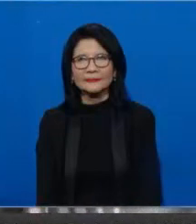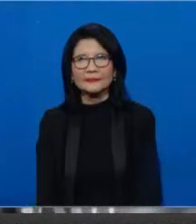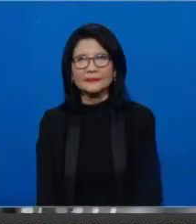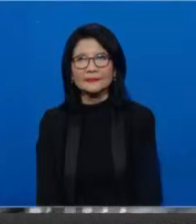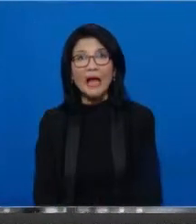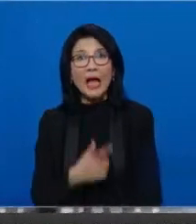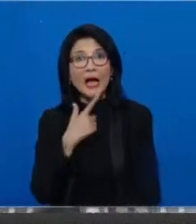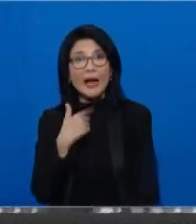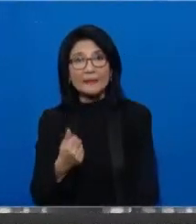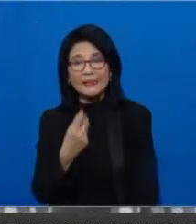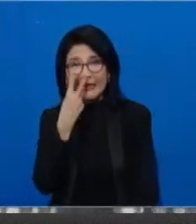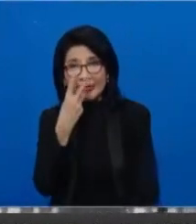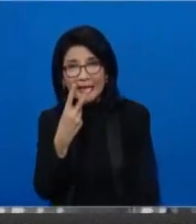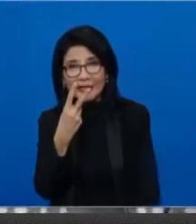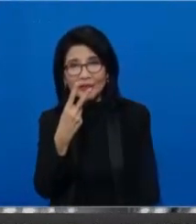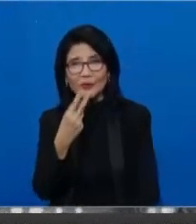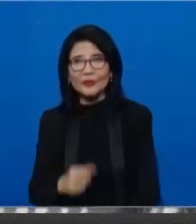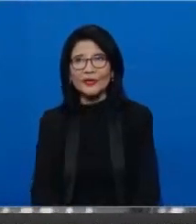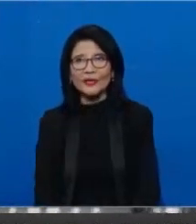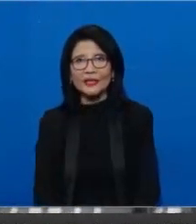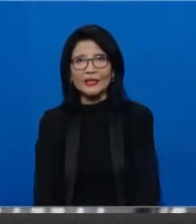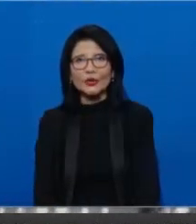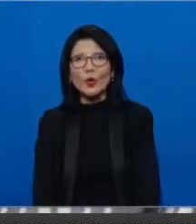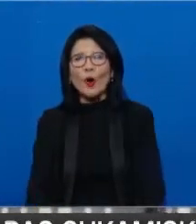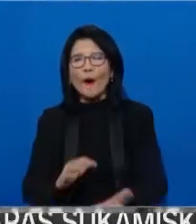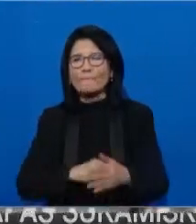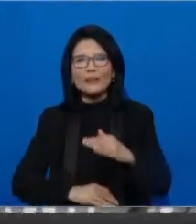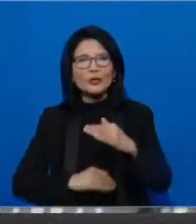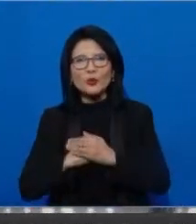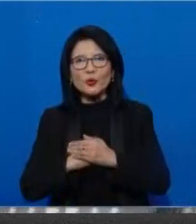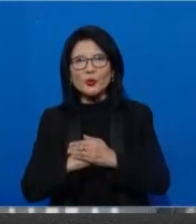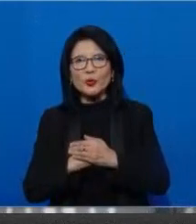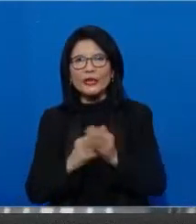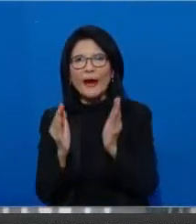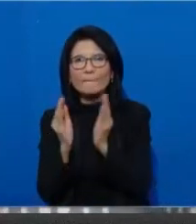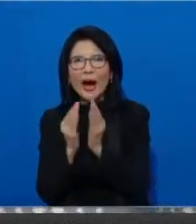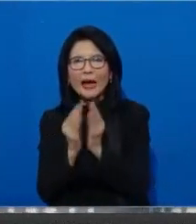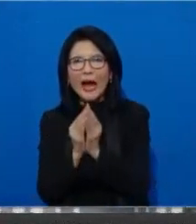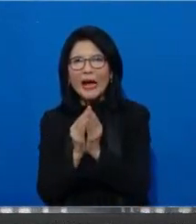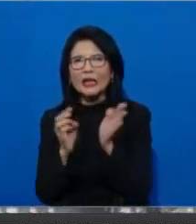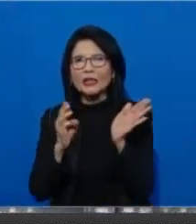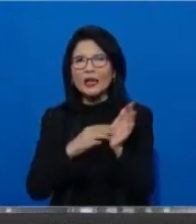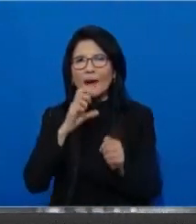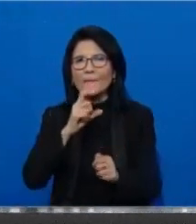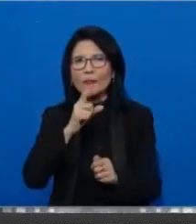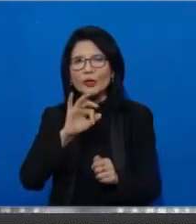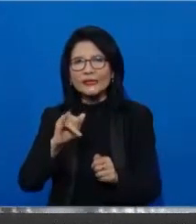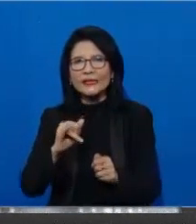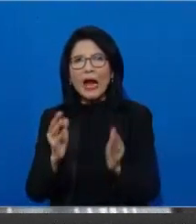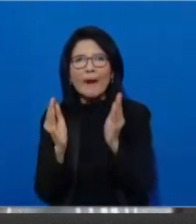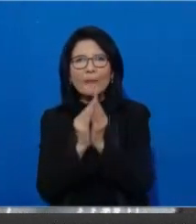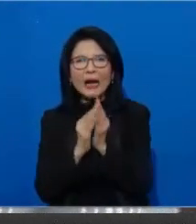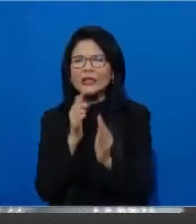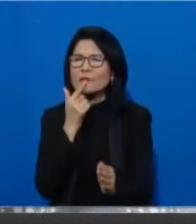Bisa dilihat isiannya full banget mangga, lapisan mochinya tuh sedikit, dan daging mangganya nih